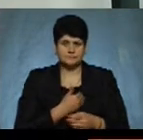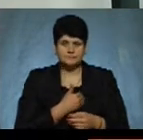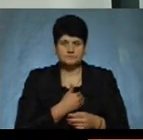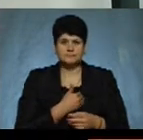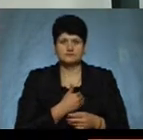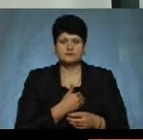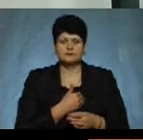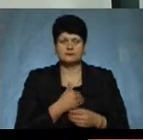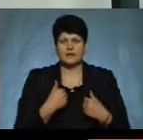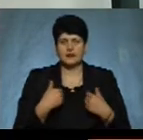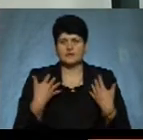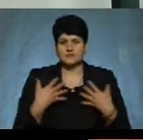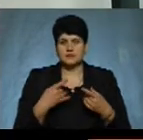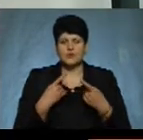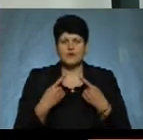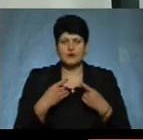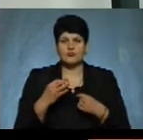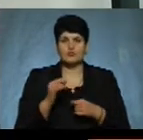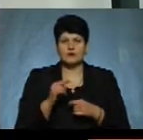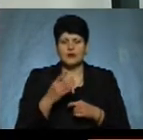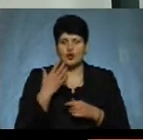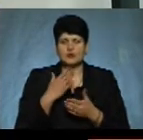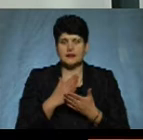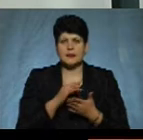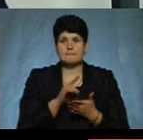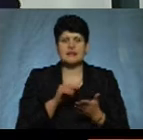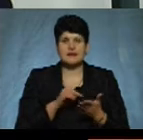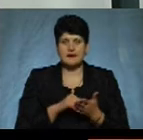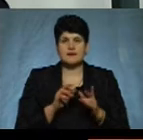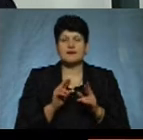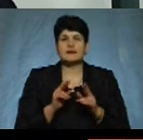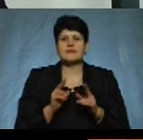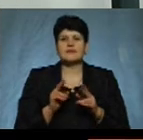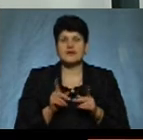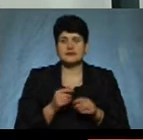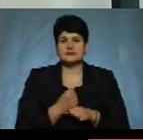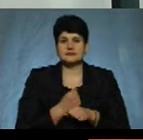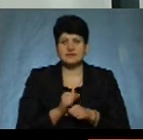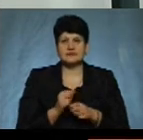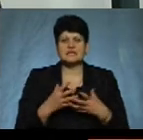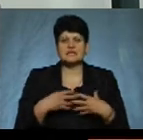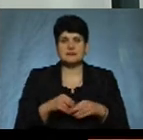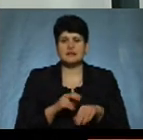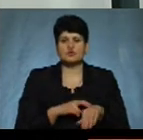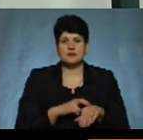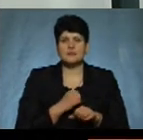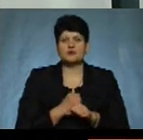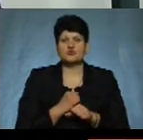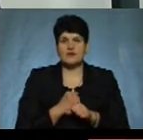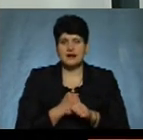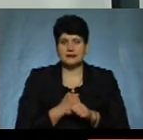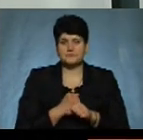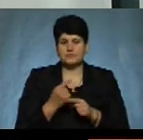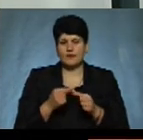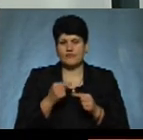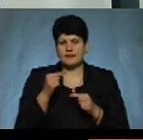І як я вже говорив про те, що коли стоїть питання, яким чином мотивувати саме сімейного лікаря йти працювати в